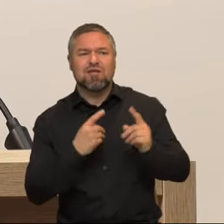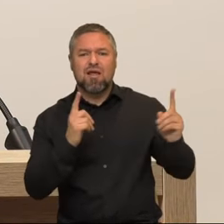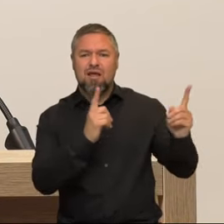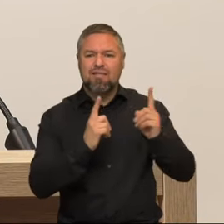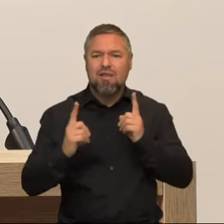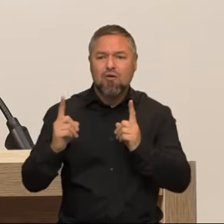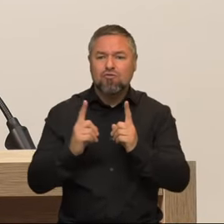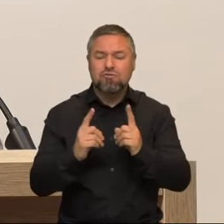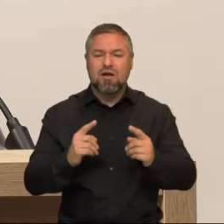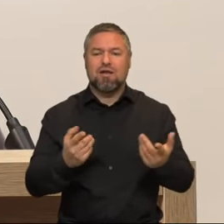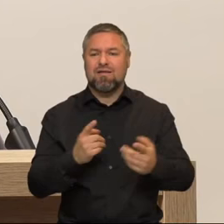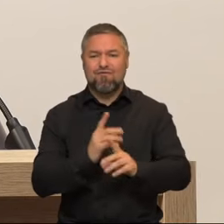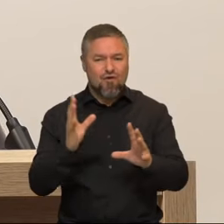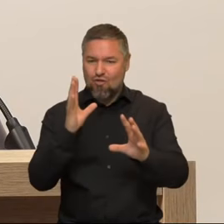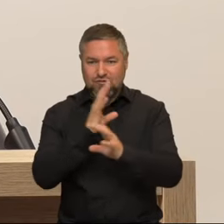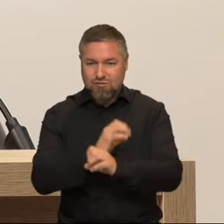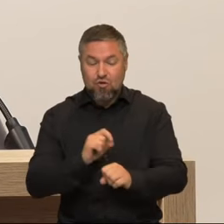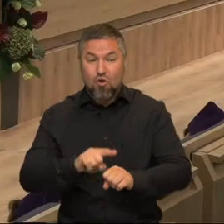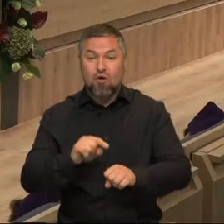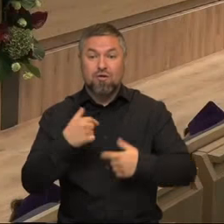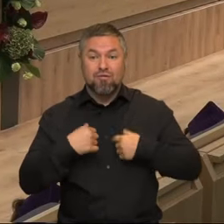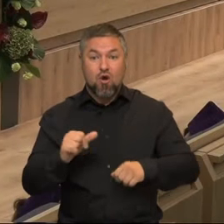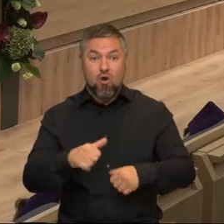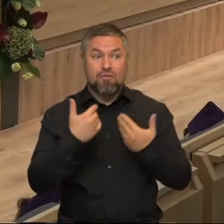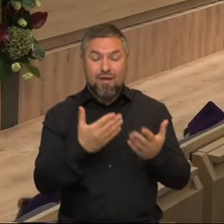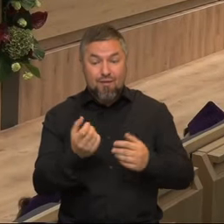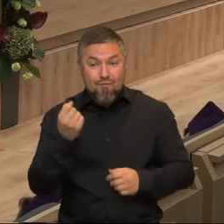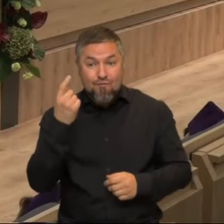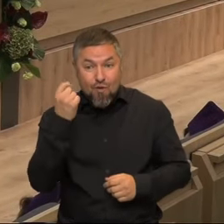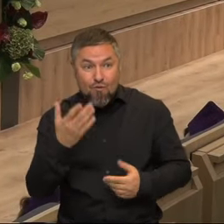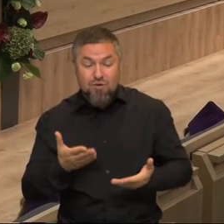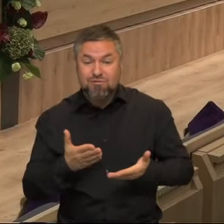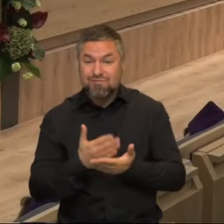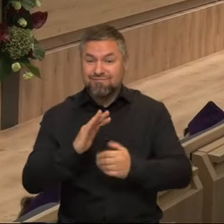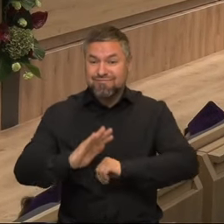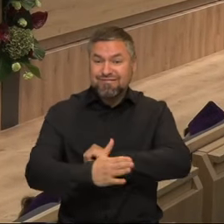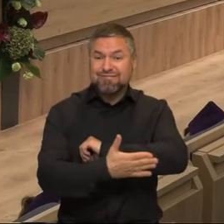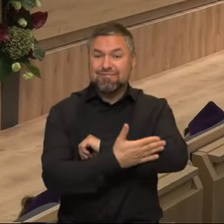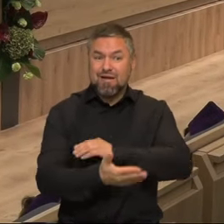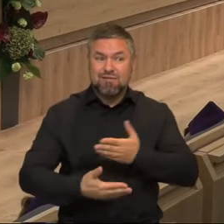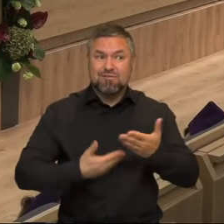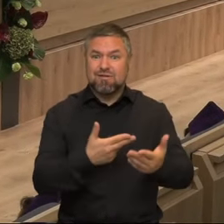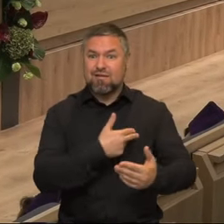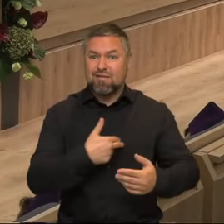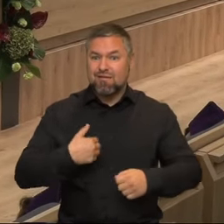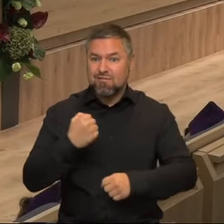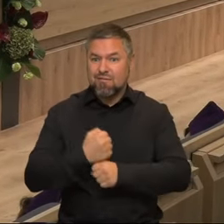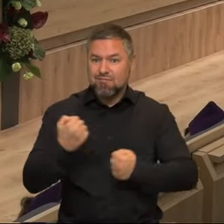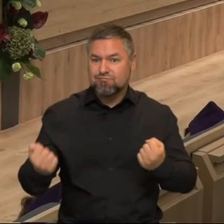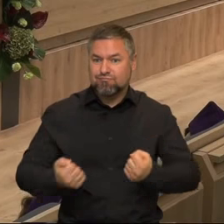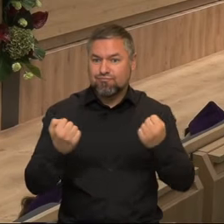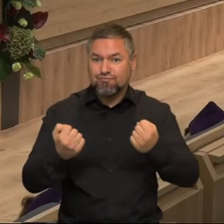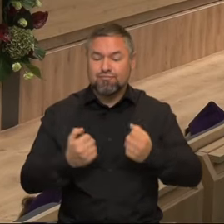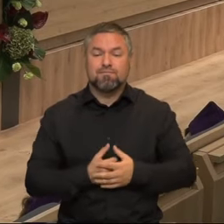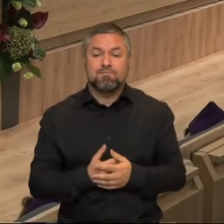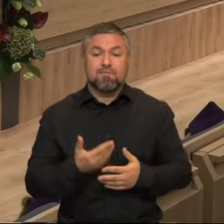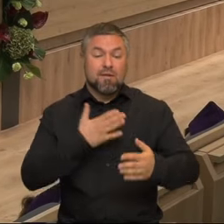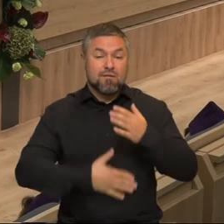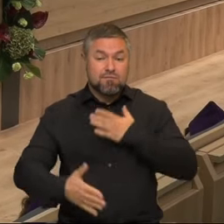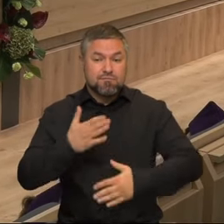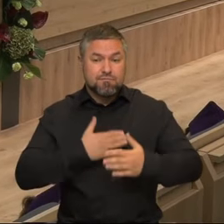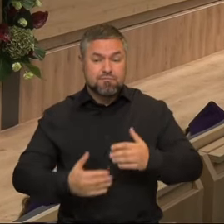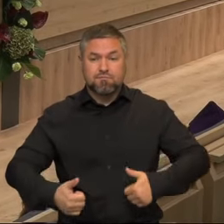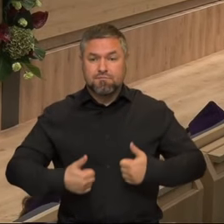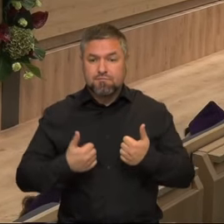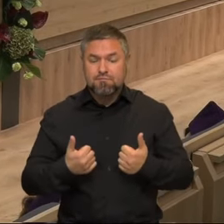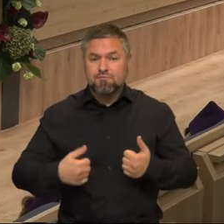nauczycielach akademickich, którzy są inspiracją oraz wsparciem w naszej pracy. Cieszę się,